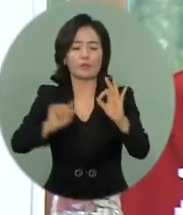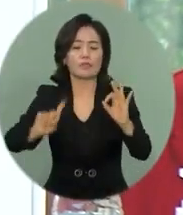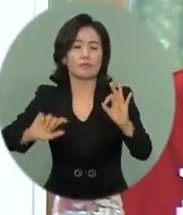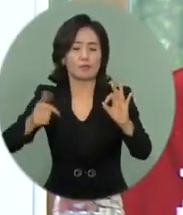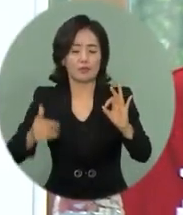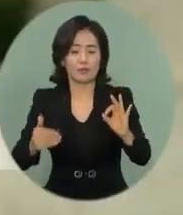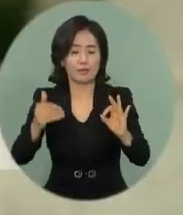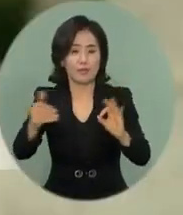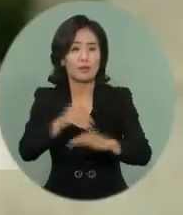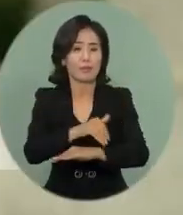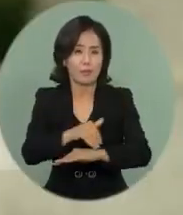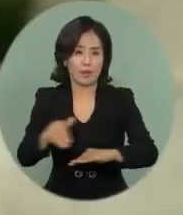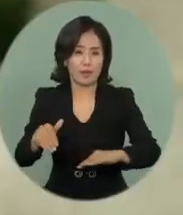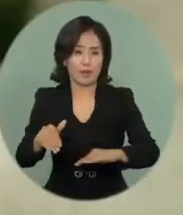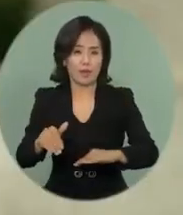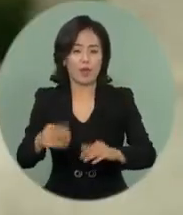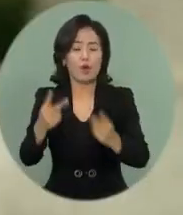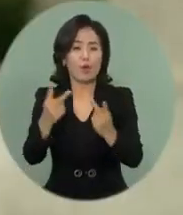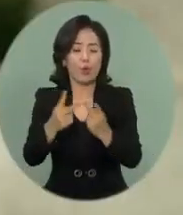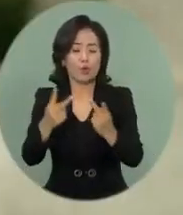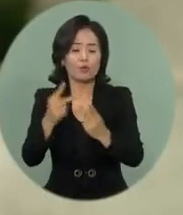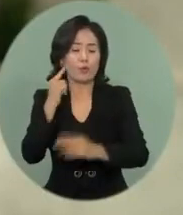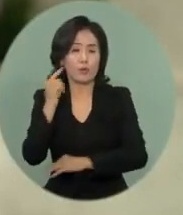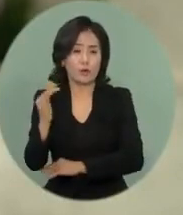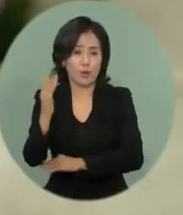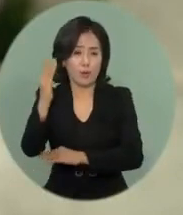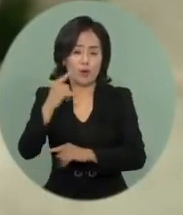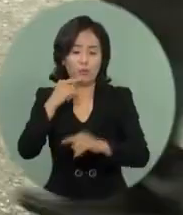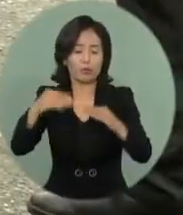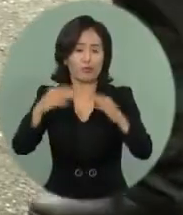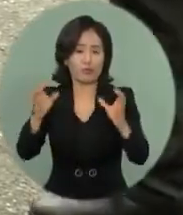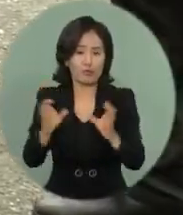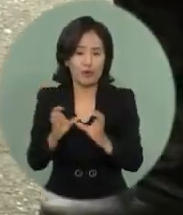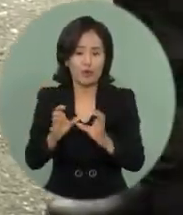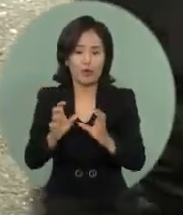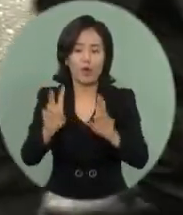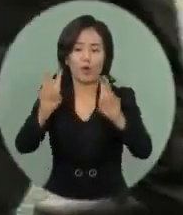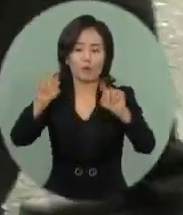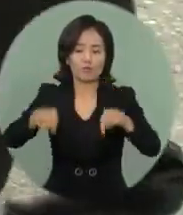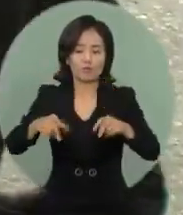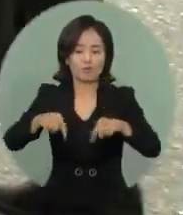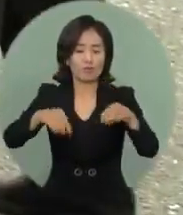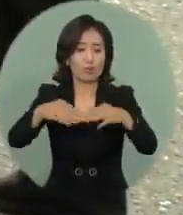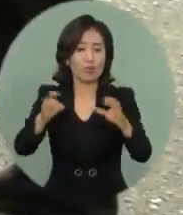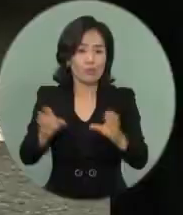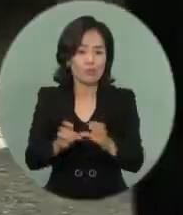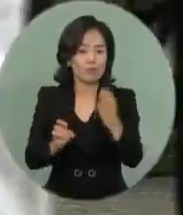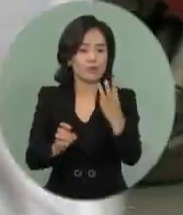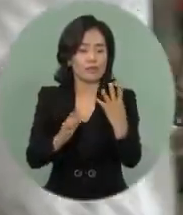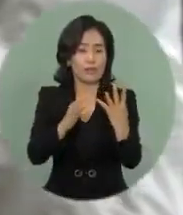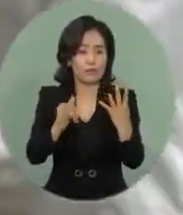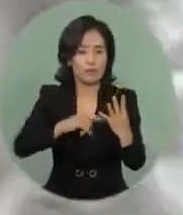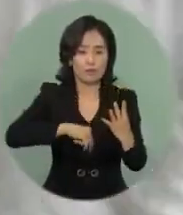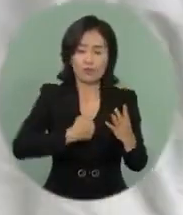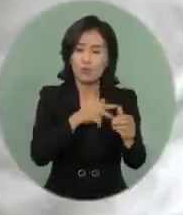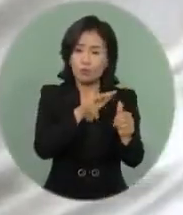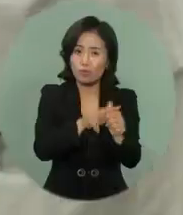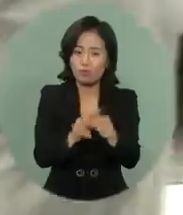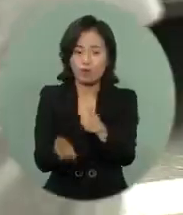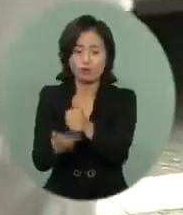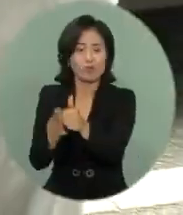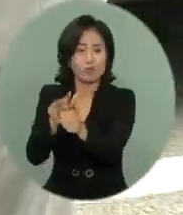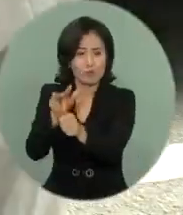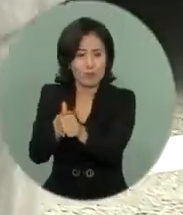16일 치러집니다. 곡성과 영광에서는 민주당과 무소속 후보 등 각각 3, 4명이 자천, 타천 재선거